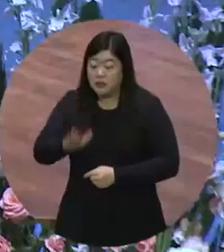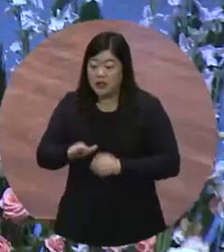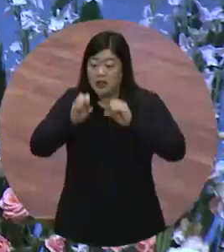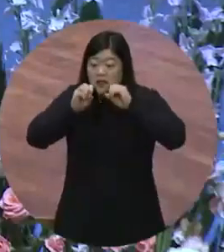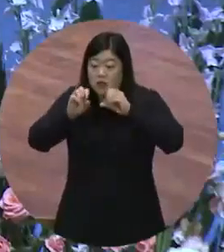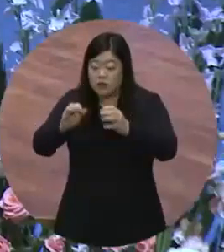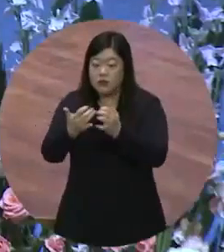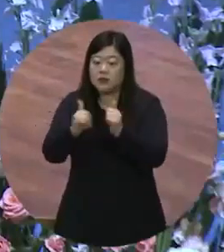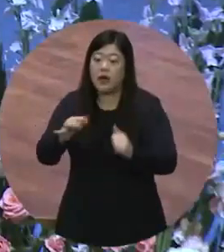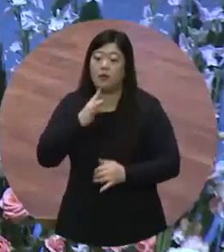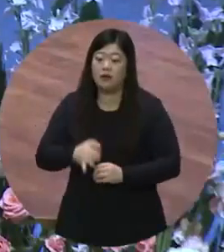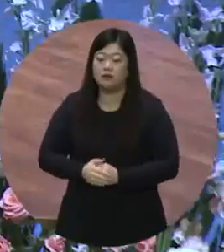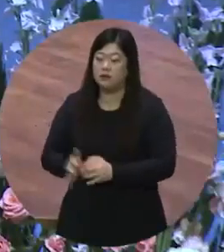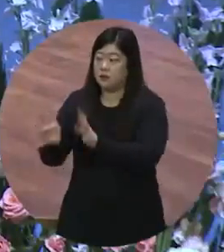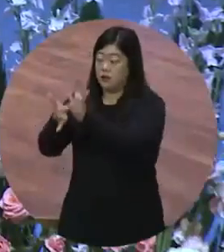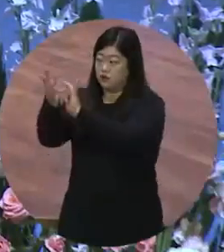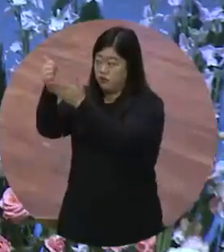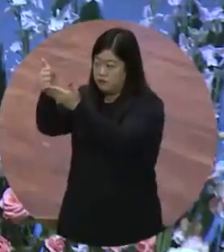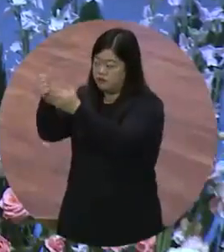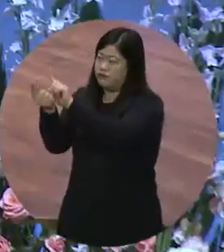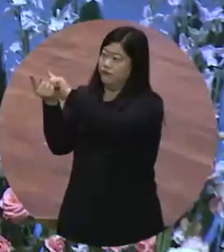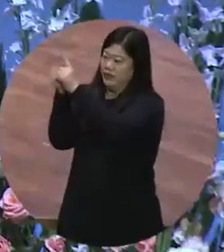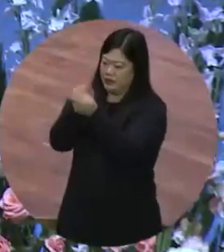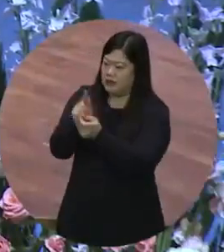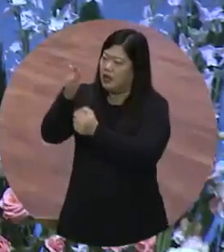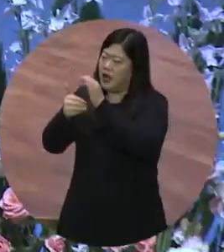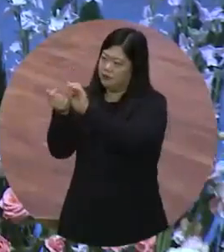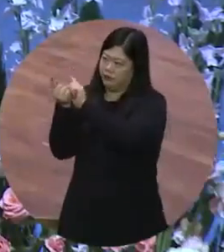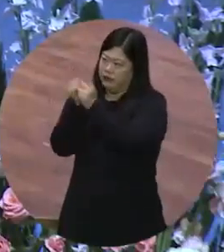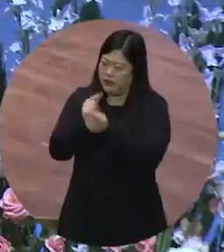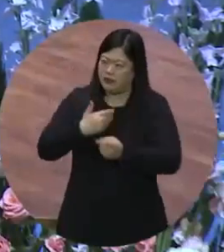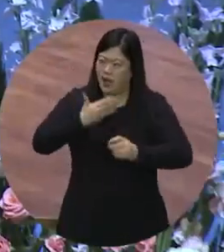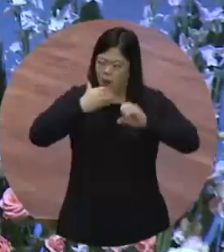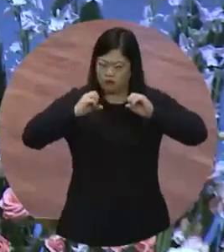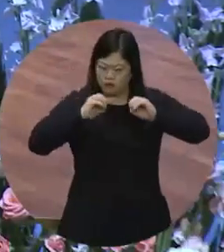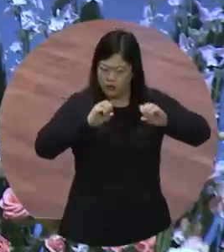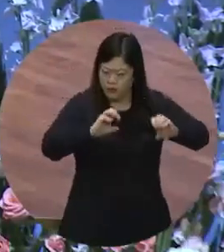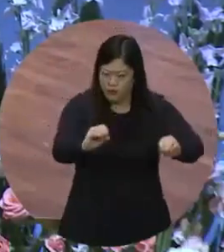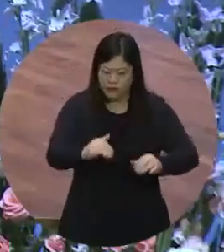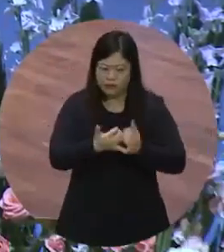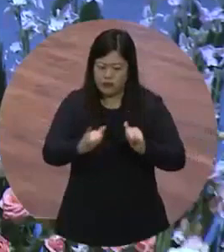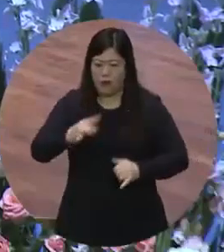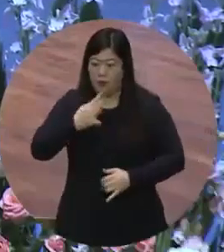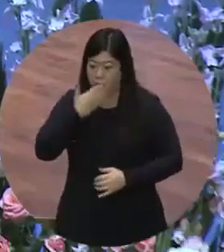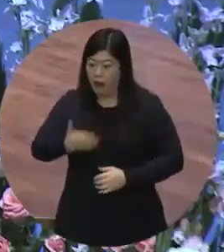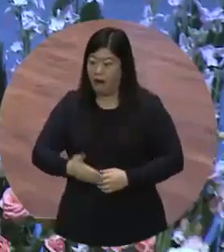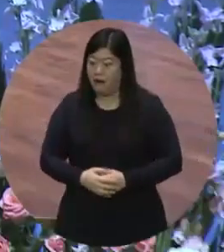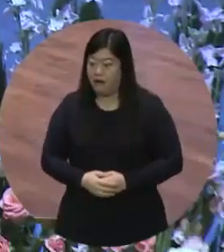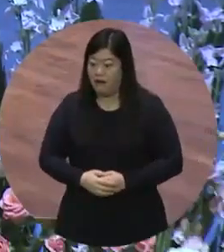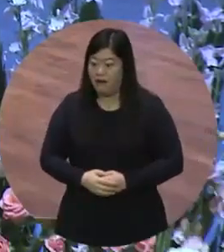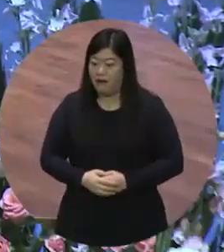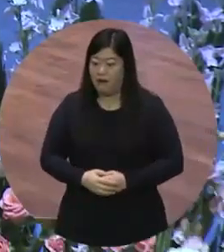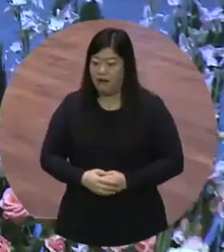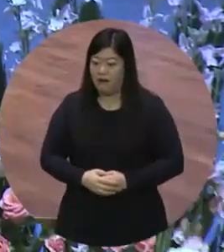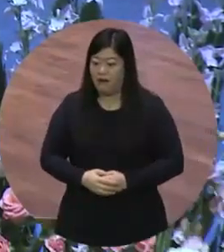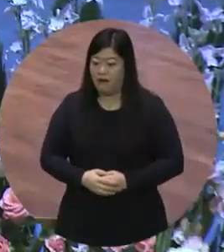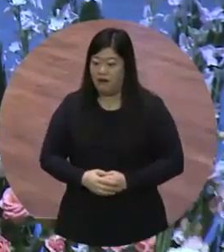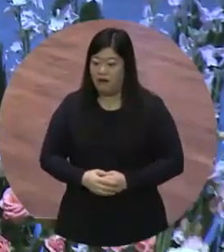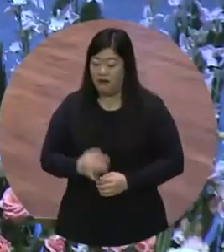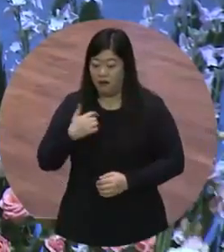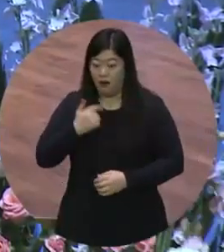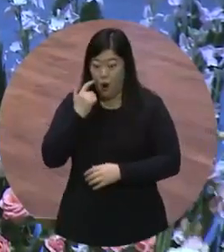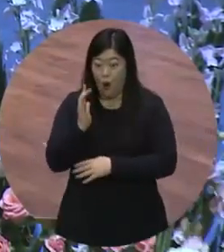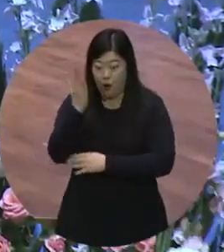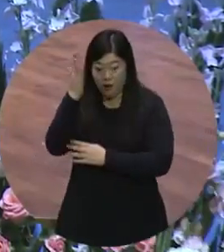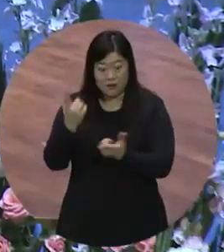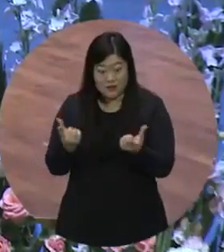것 막 대신하고 하나님 하실 거 대신하고 성령 하실 거 대신하고 삼위가 하실 거 우리가 대신하니까 얼마나